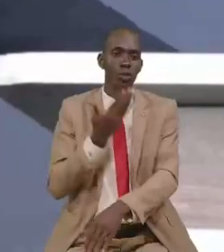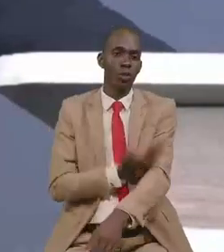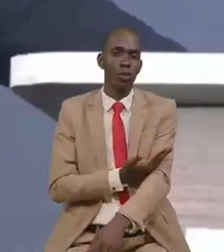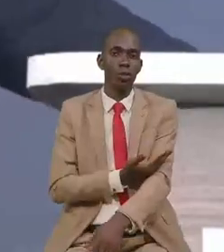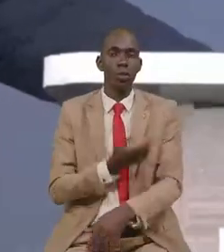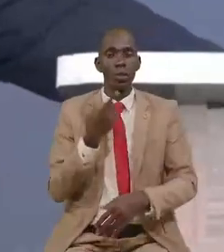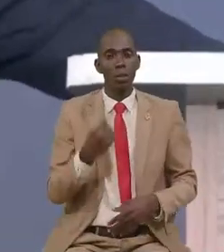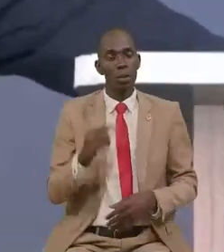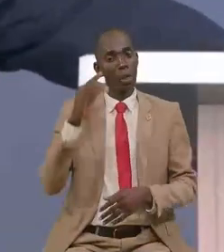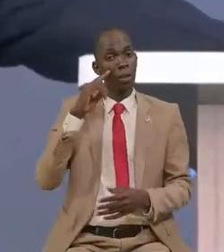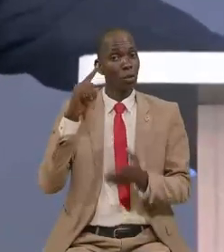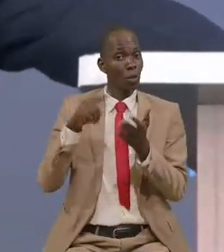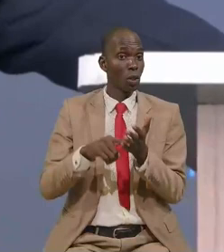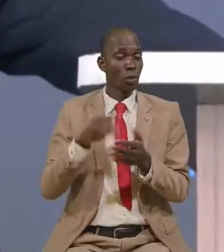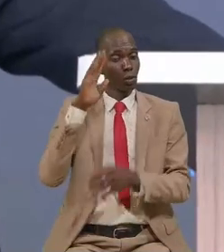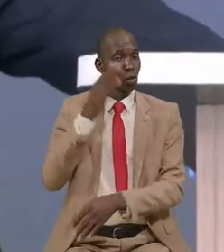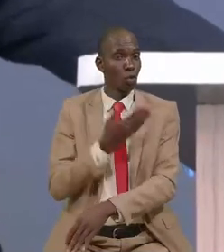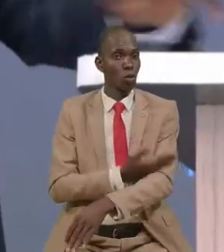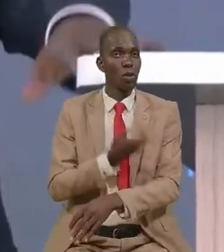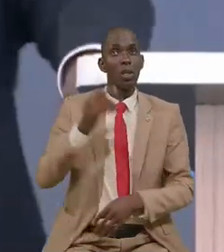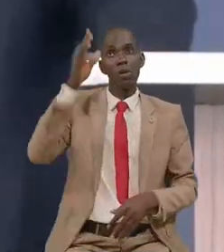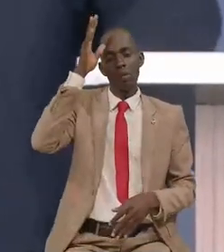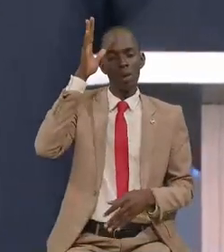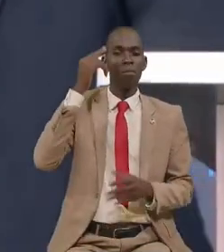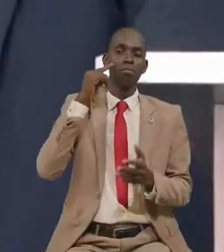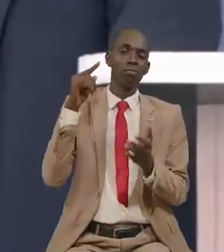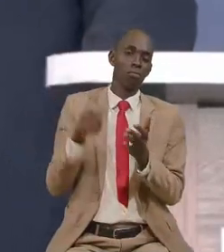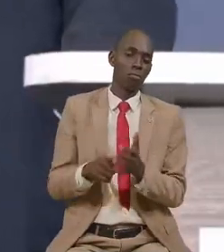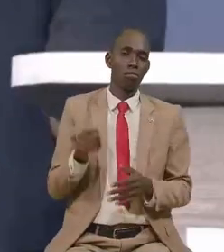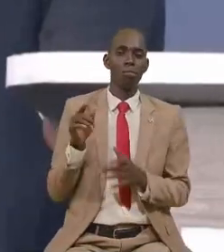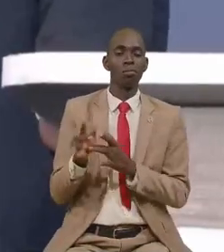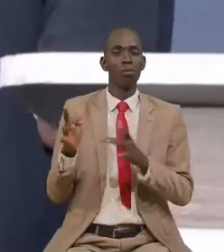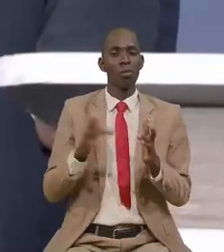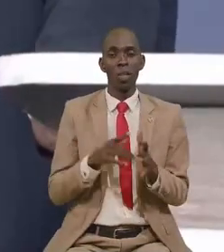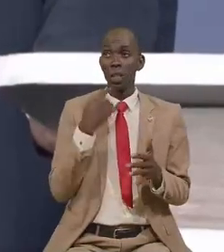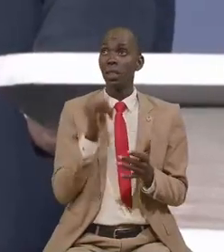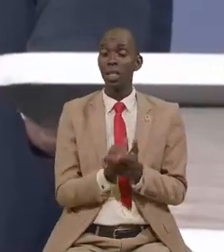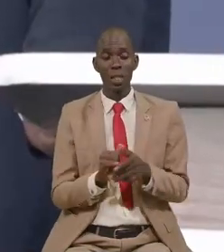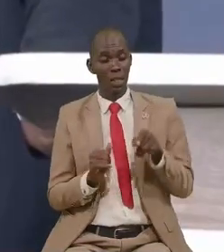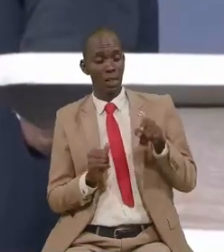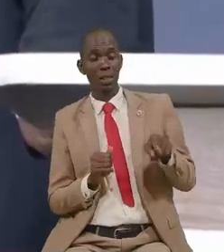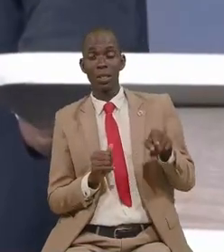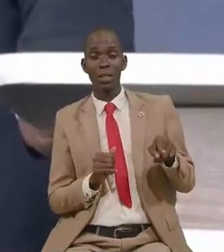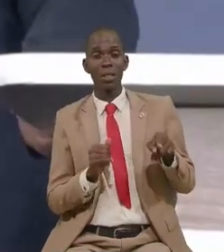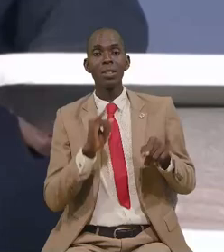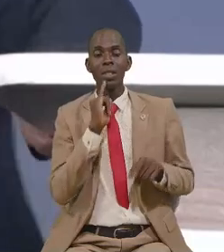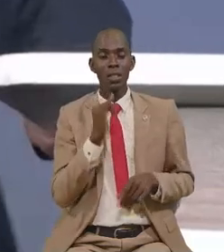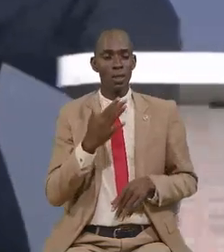Le Fils reconnu, le Père le reconnaît et dit, voici mon Fils unique,